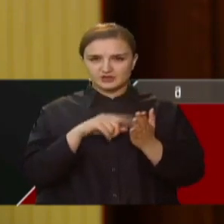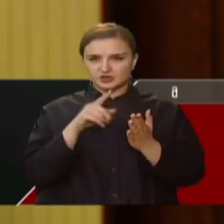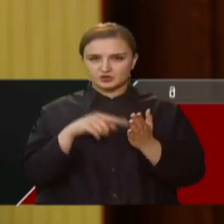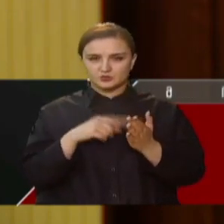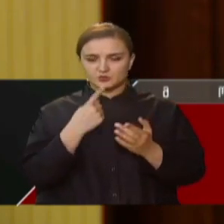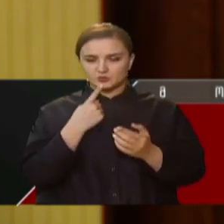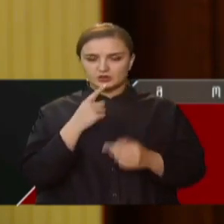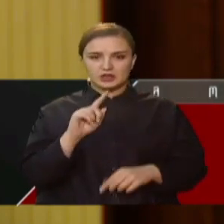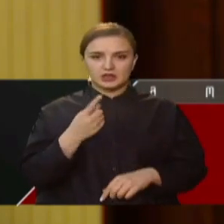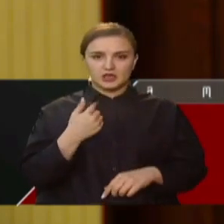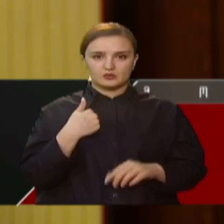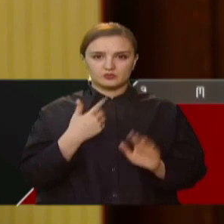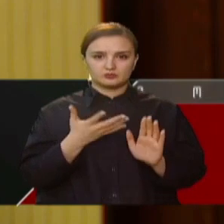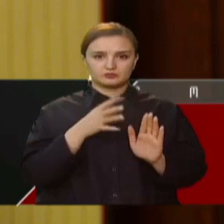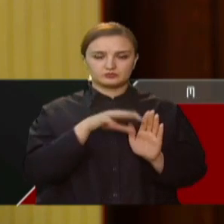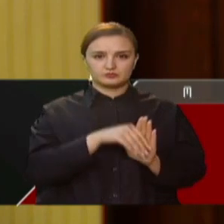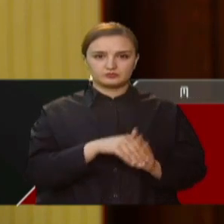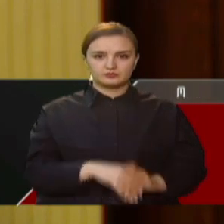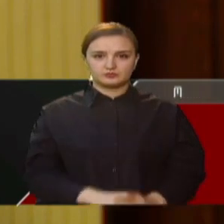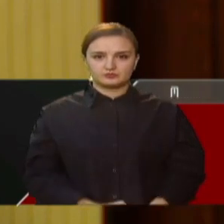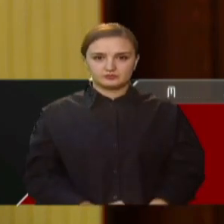რომ რატომ შევუერთდი და